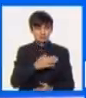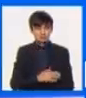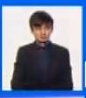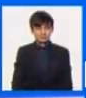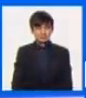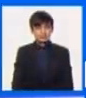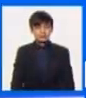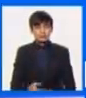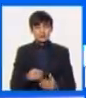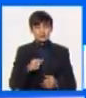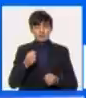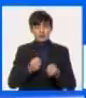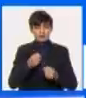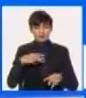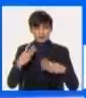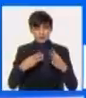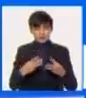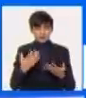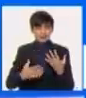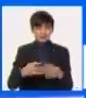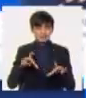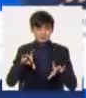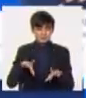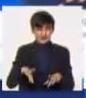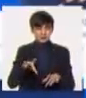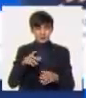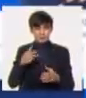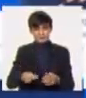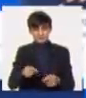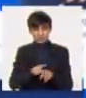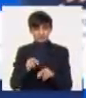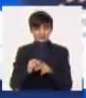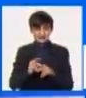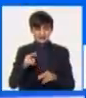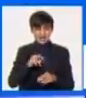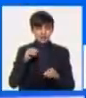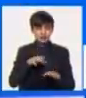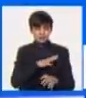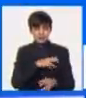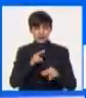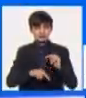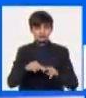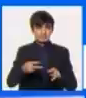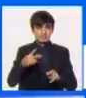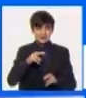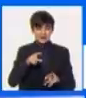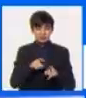Автомойки либо шиномонтажные, принятого решения нету. Помещение, здание, сооружение более